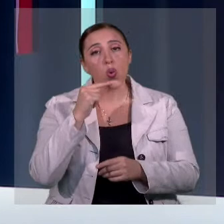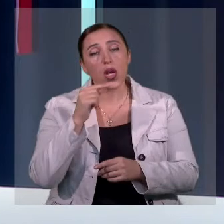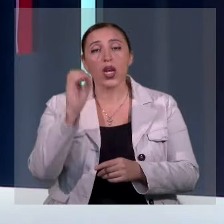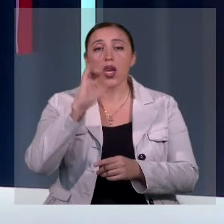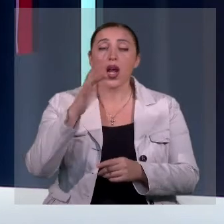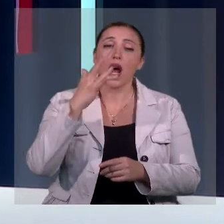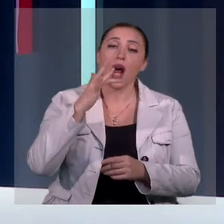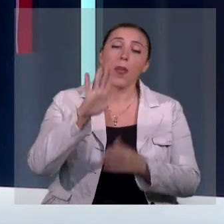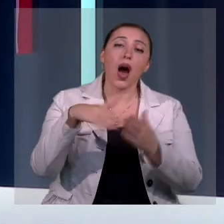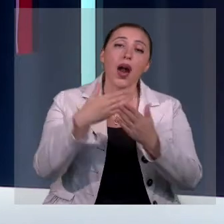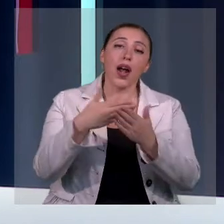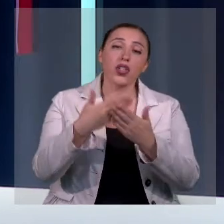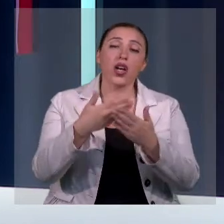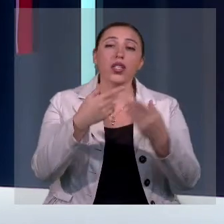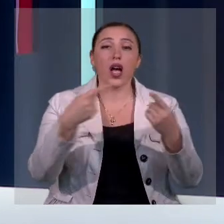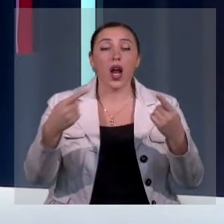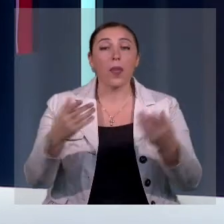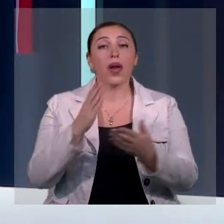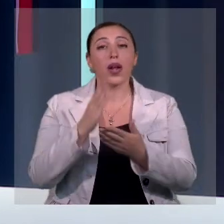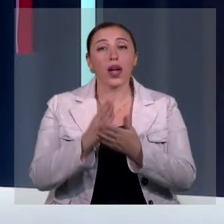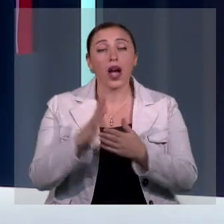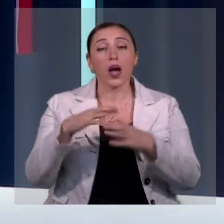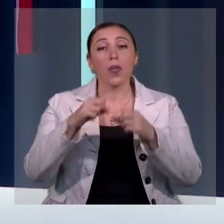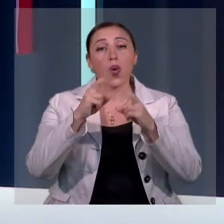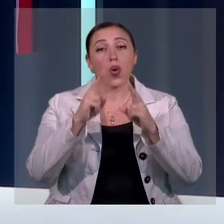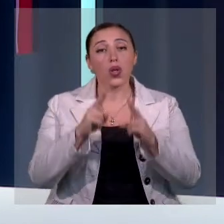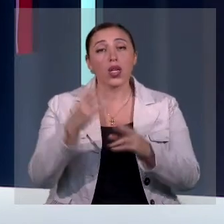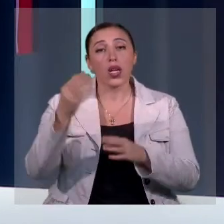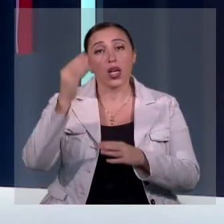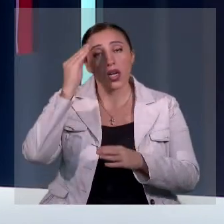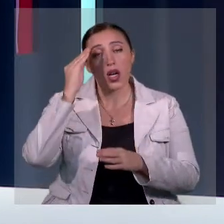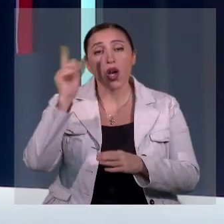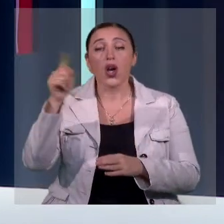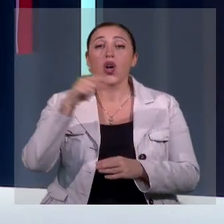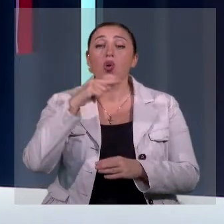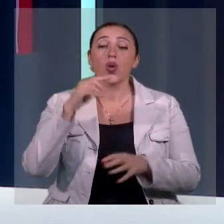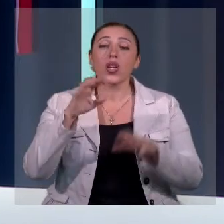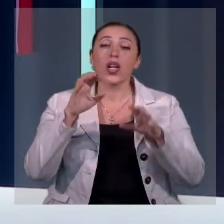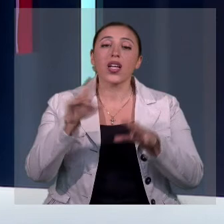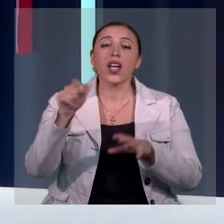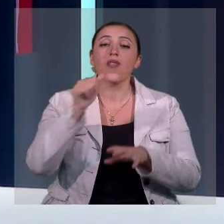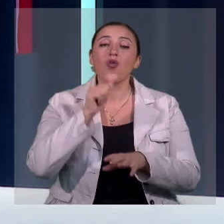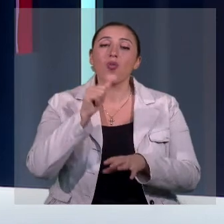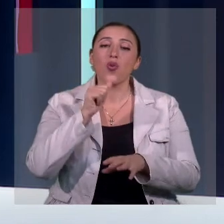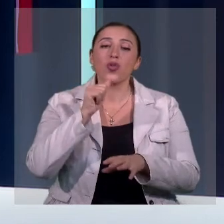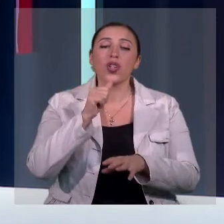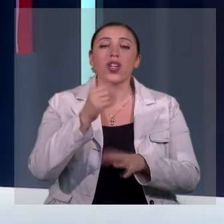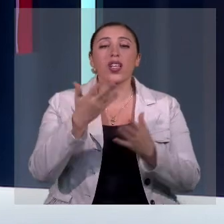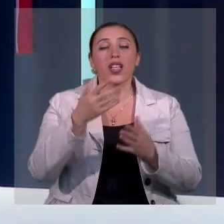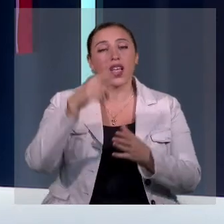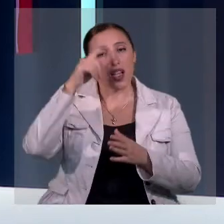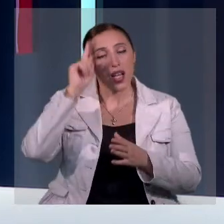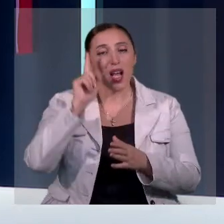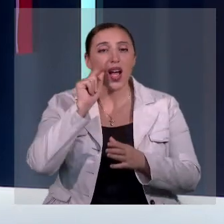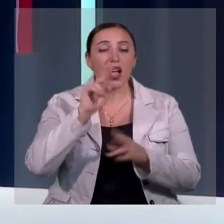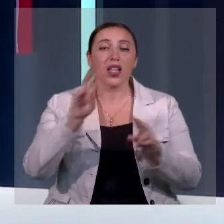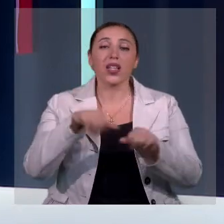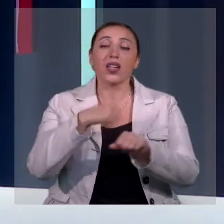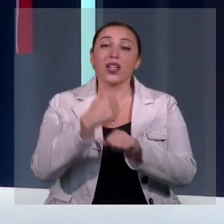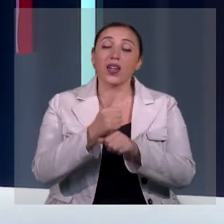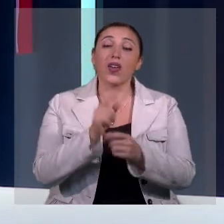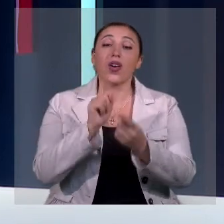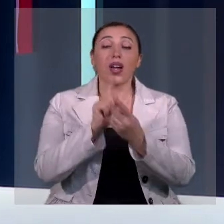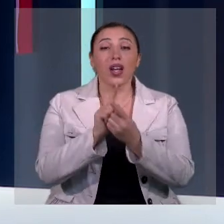արևմտյան առաջարկներ։ Փորձագետները կարծում են, Պուտինի նախաձեռնած բանակցությունների առանցքում արևմտյան միջնորդությունից